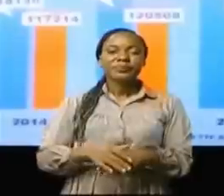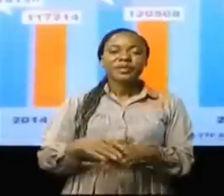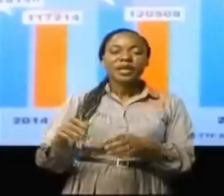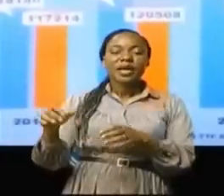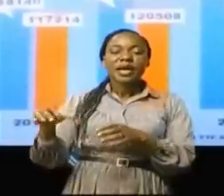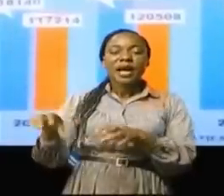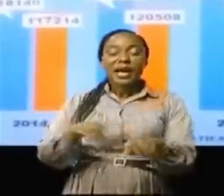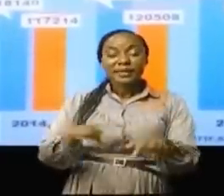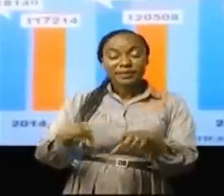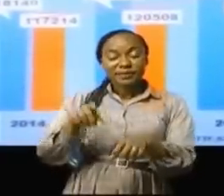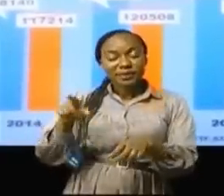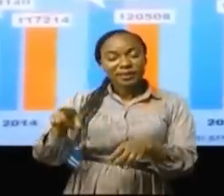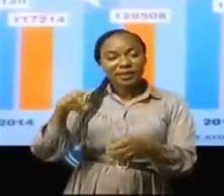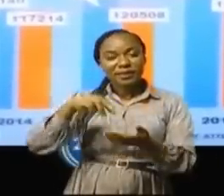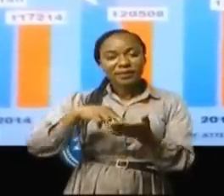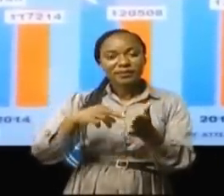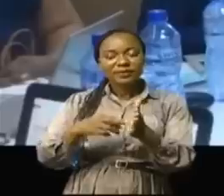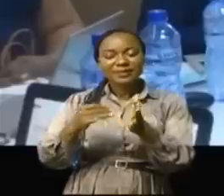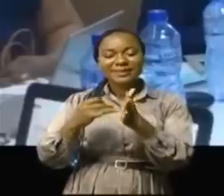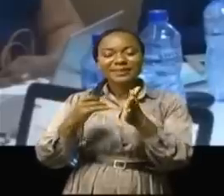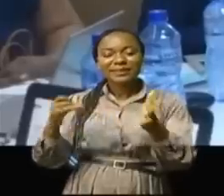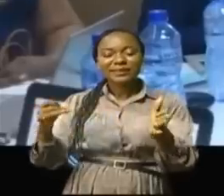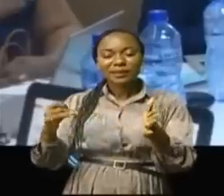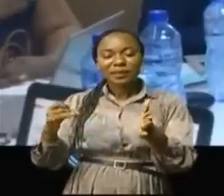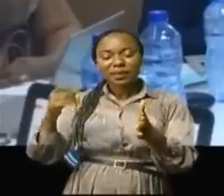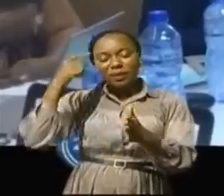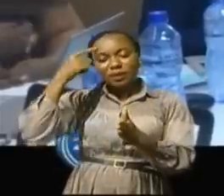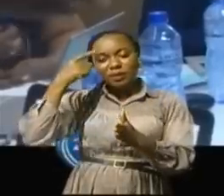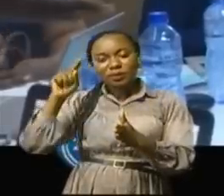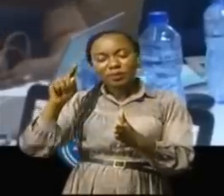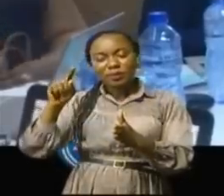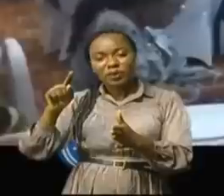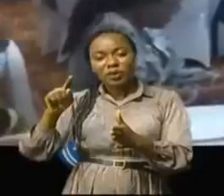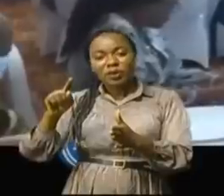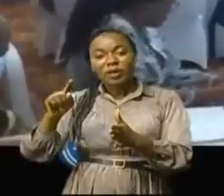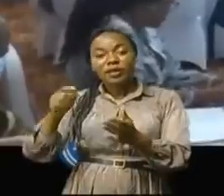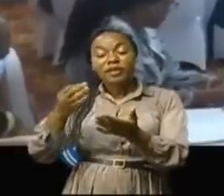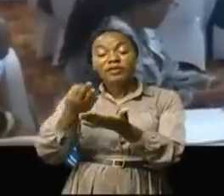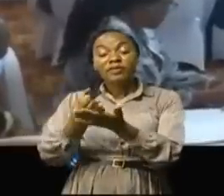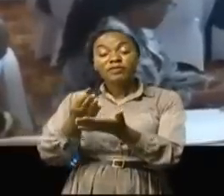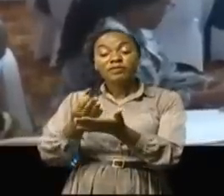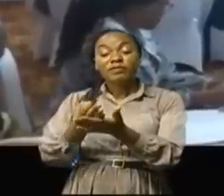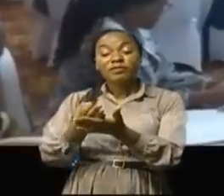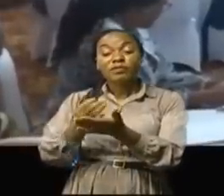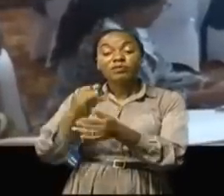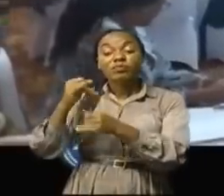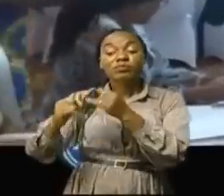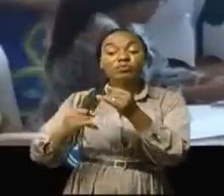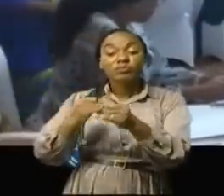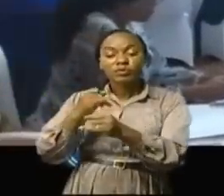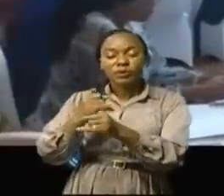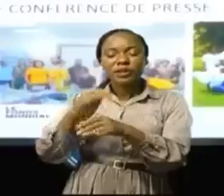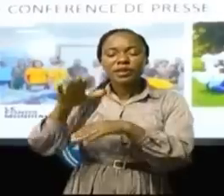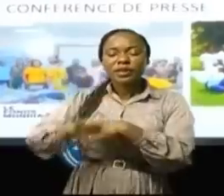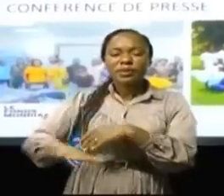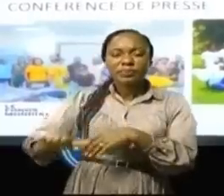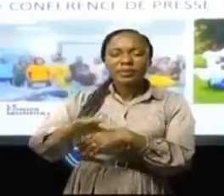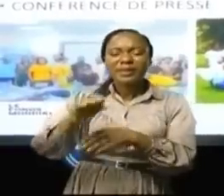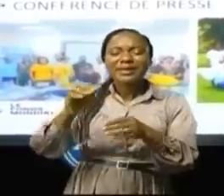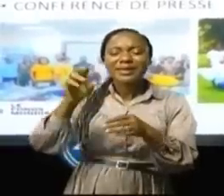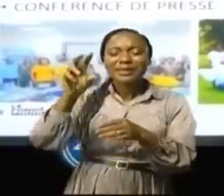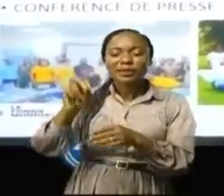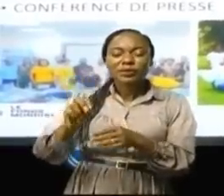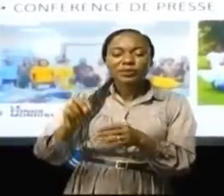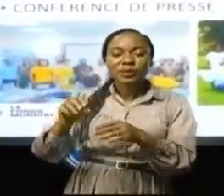se tient en marge de la 7e reconstitution de ressources du Fonds mondial. La RDC est l'un des 30 pays d'Afrique qui porte